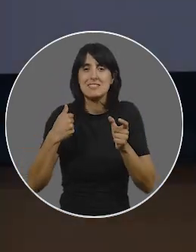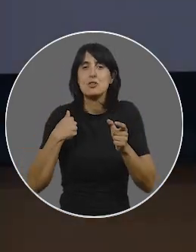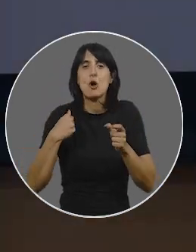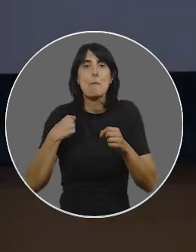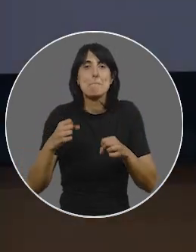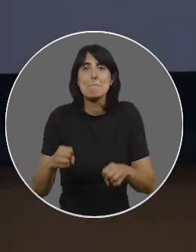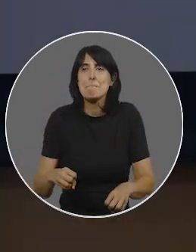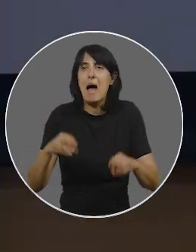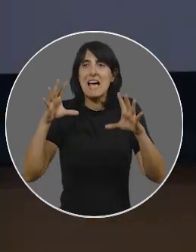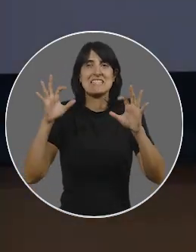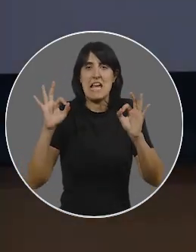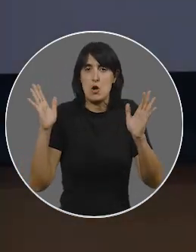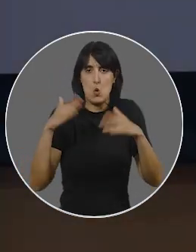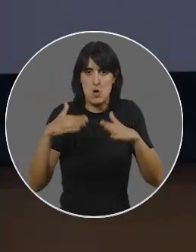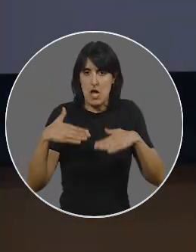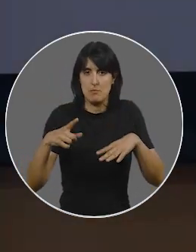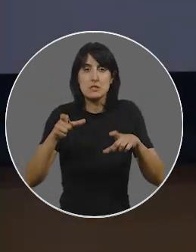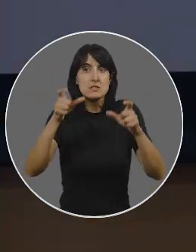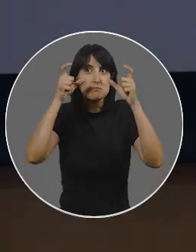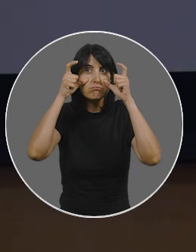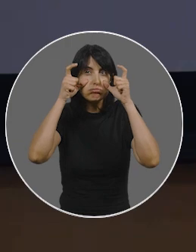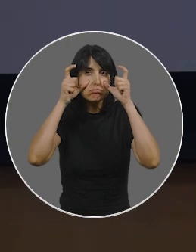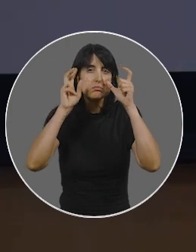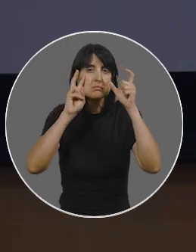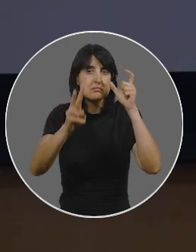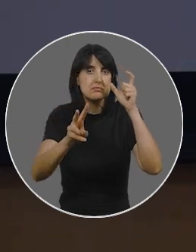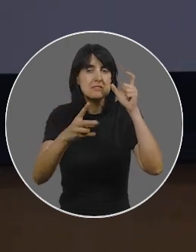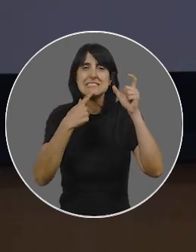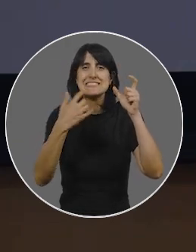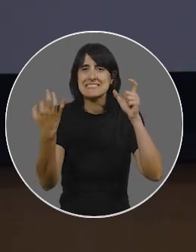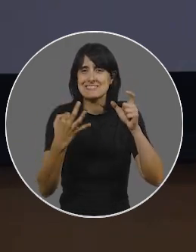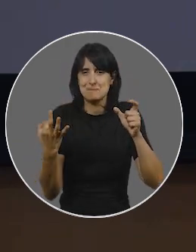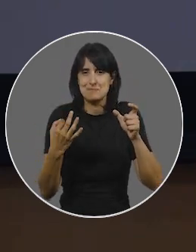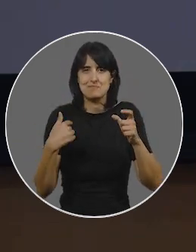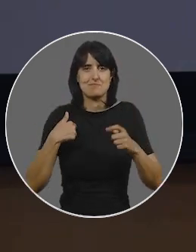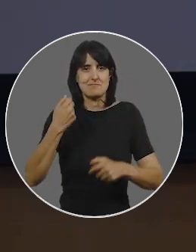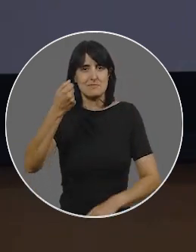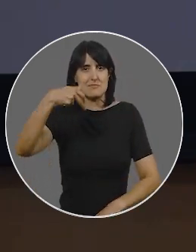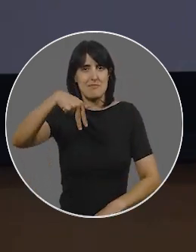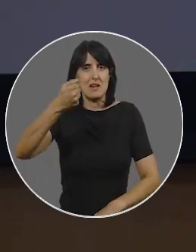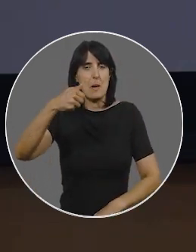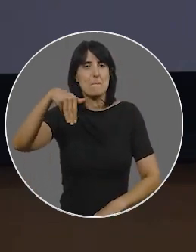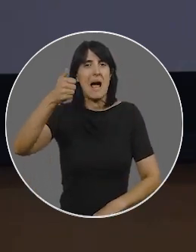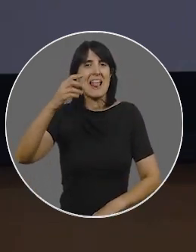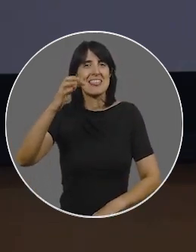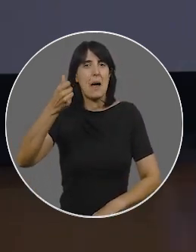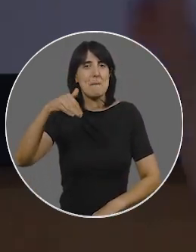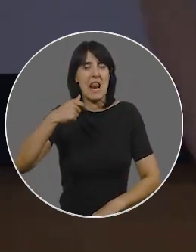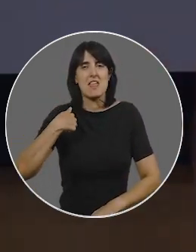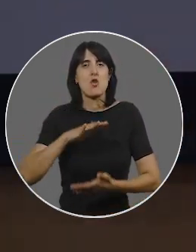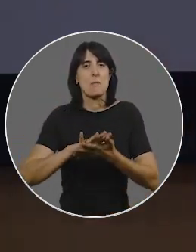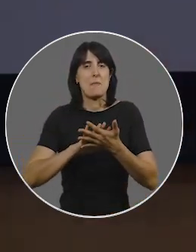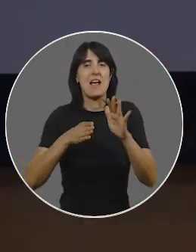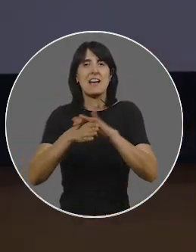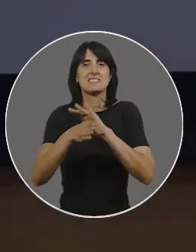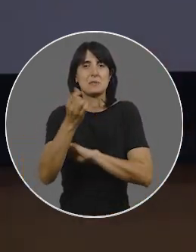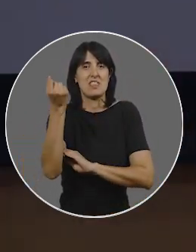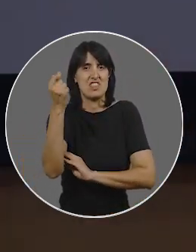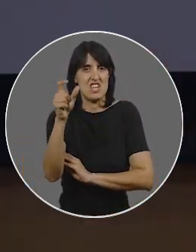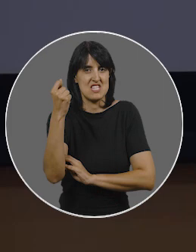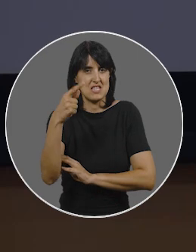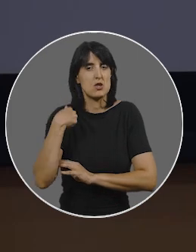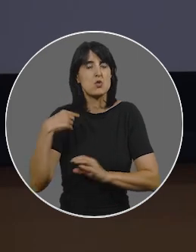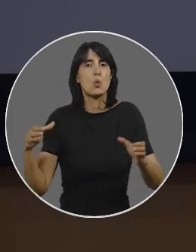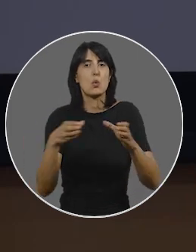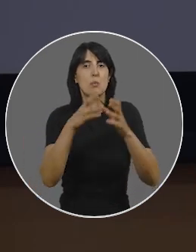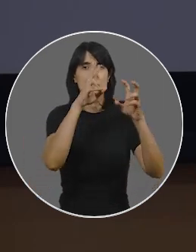cap recepta màgica, però si porteu les ulleres us anirà bé que us digui que soc l'Anna Matamala, parlaré d'accessibilitat